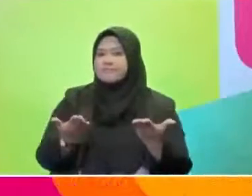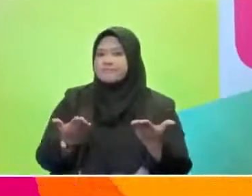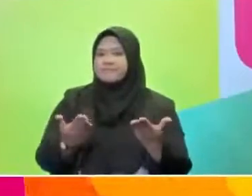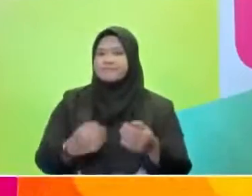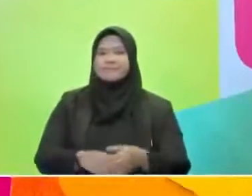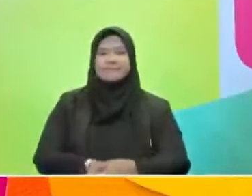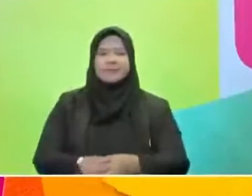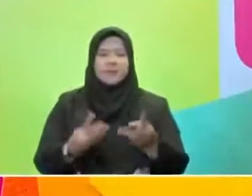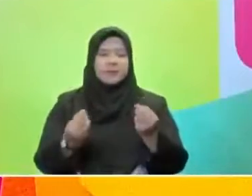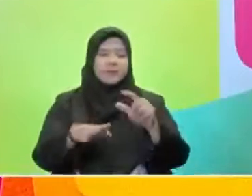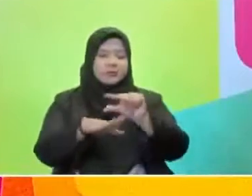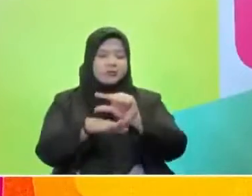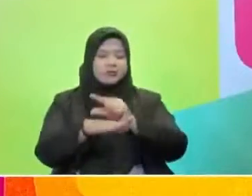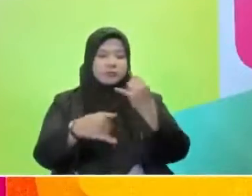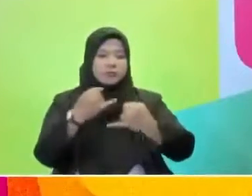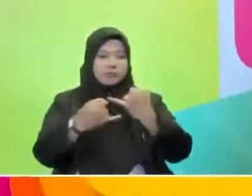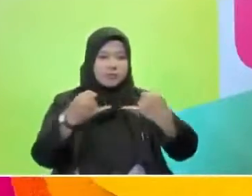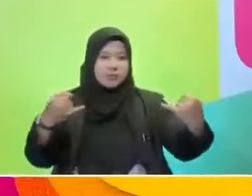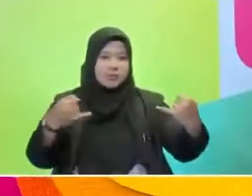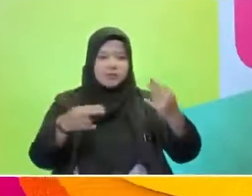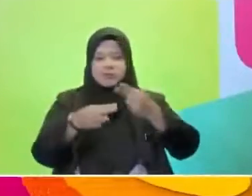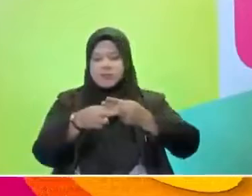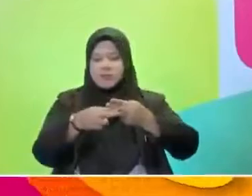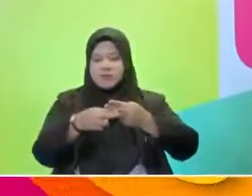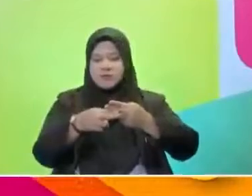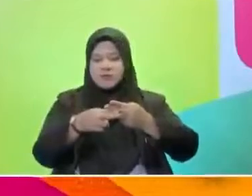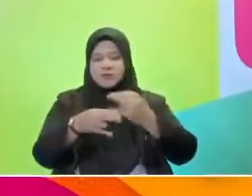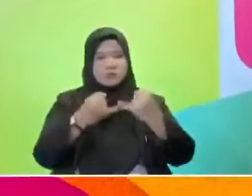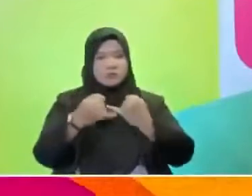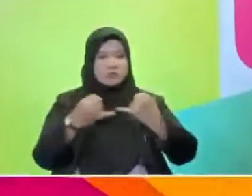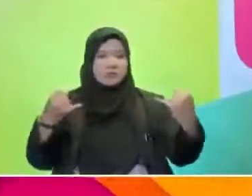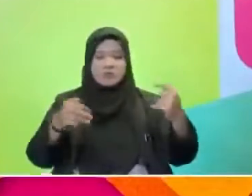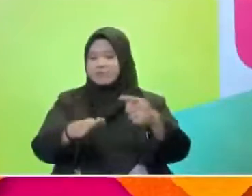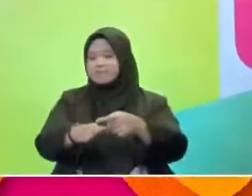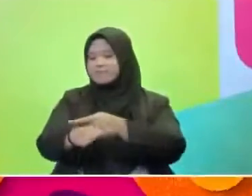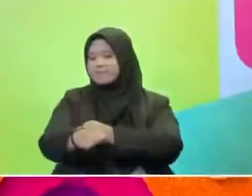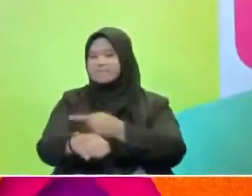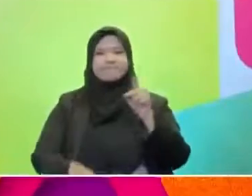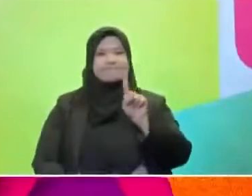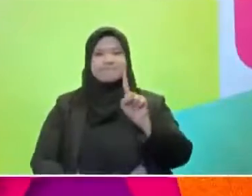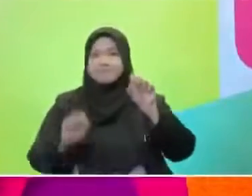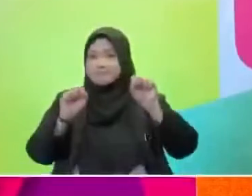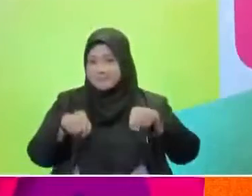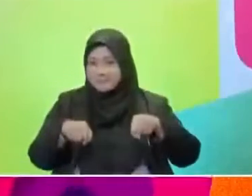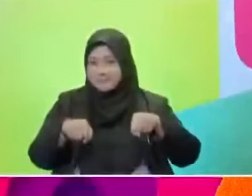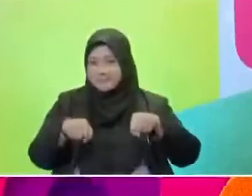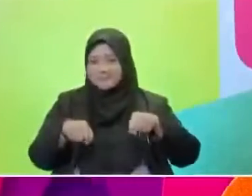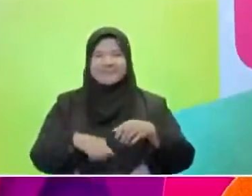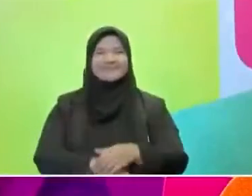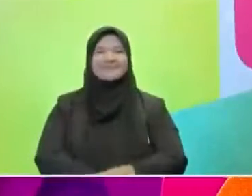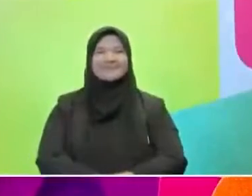Cikgu tolong. Saya ikat cikgu ya. Okey. Okey, kemudian ikat dia.